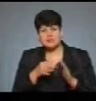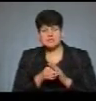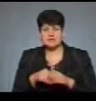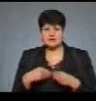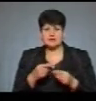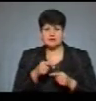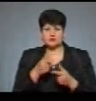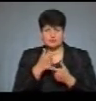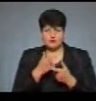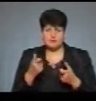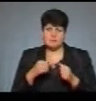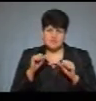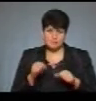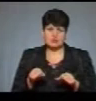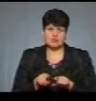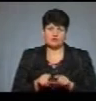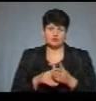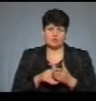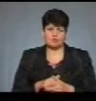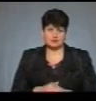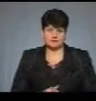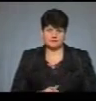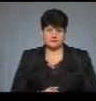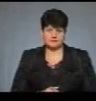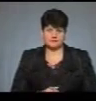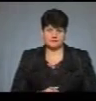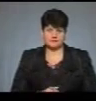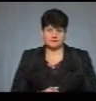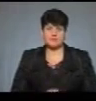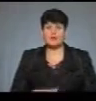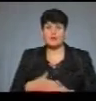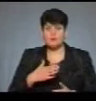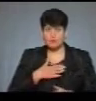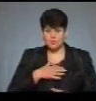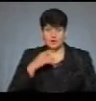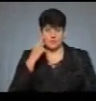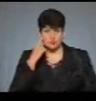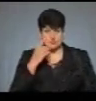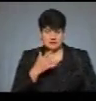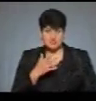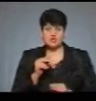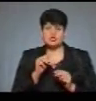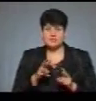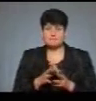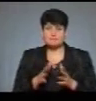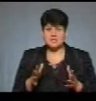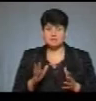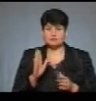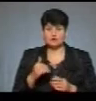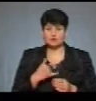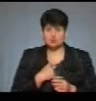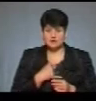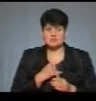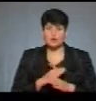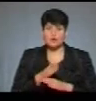цю інформацію, і ми, відповідно, могли також допомогти. Моя позиція – чим буде більше у нас гостей у нашому